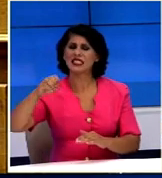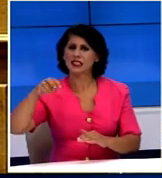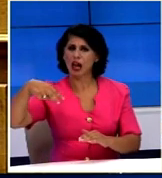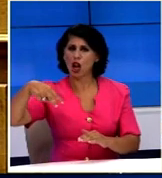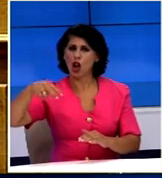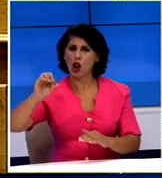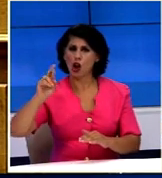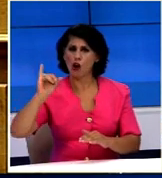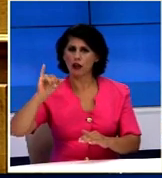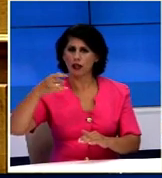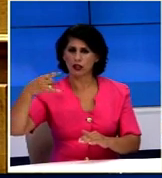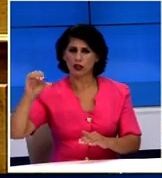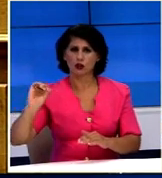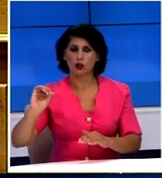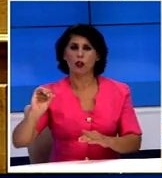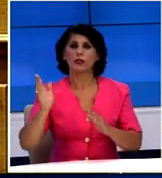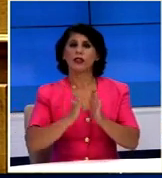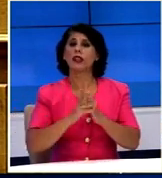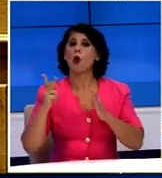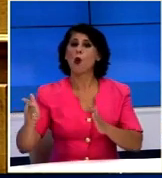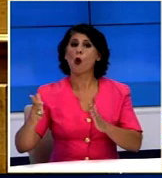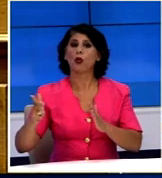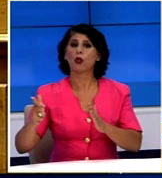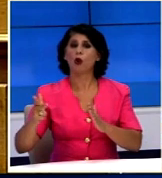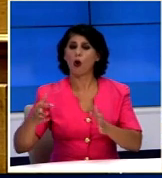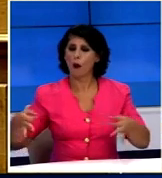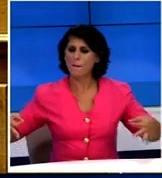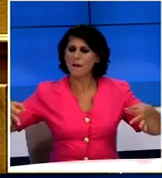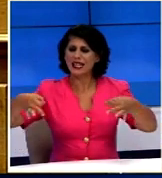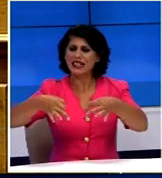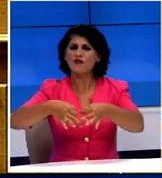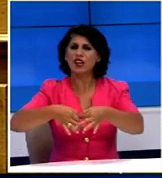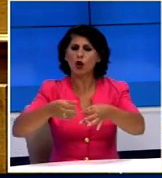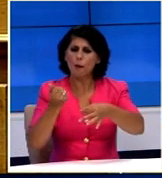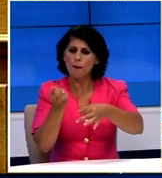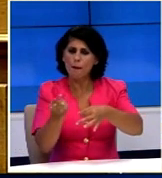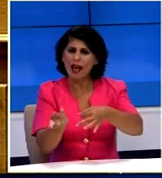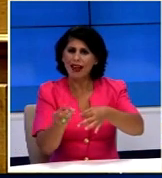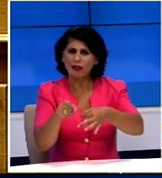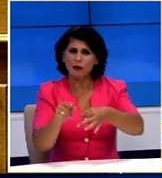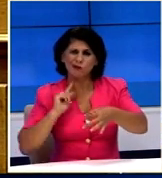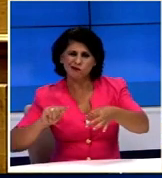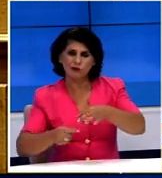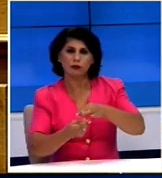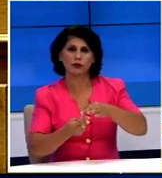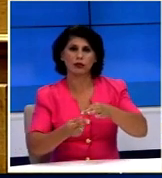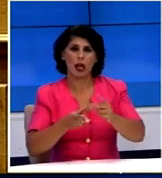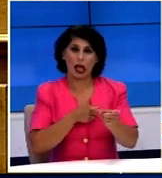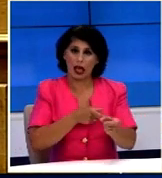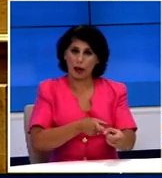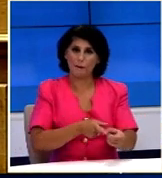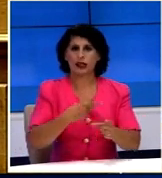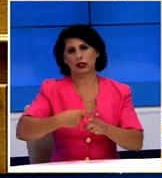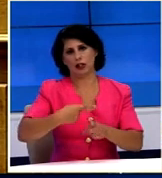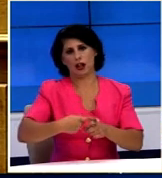ανατολικά του 28ου μεσημβρινού, και απειλεί έναν γείτονά της, απειλεί